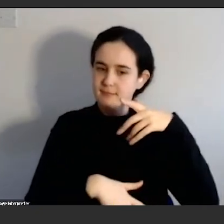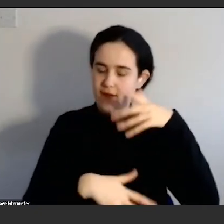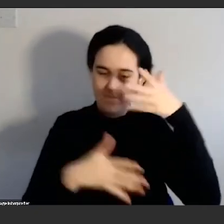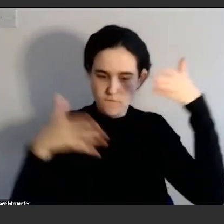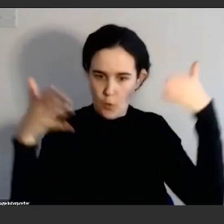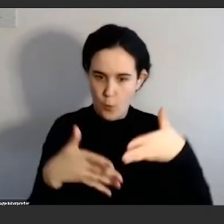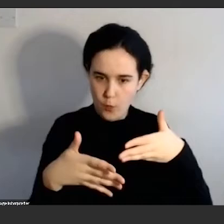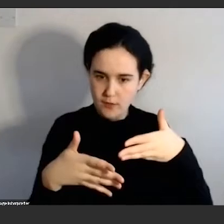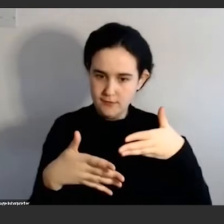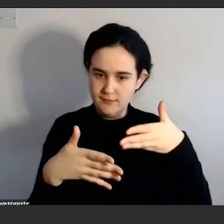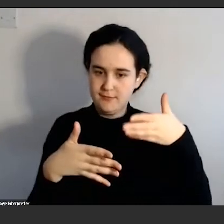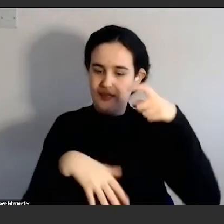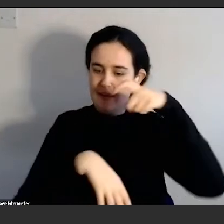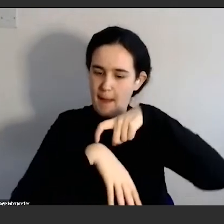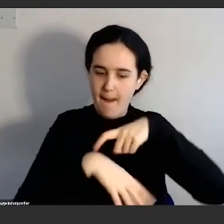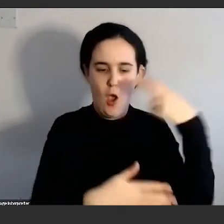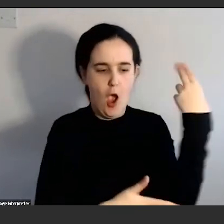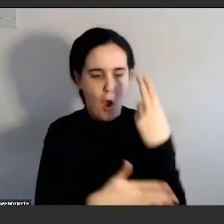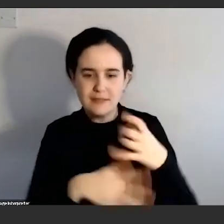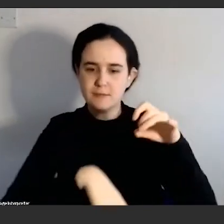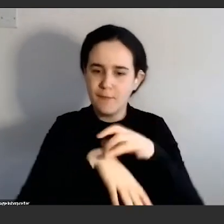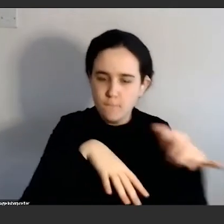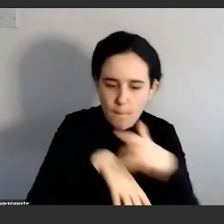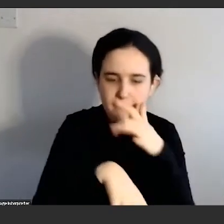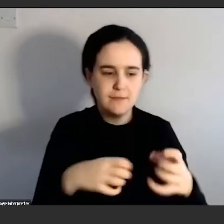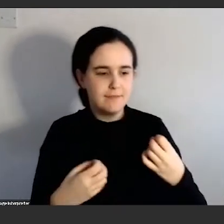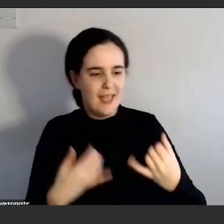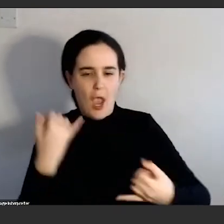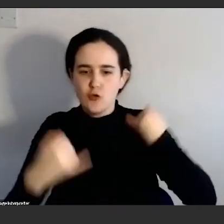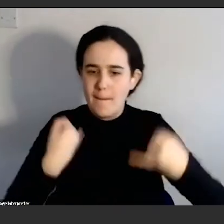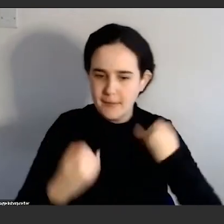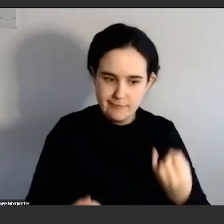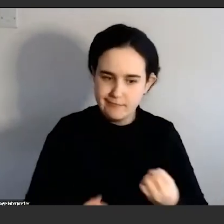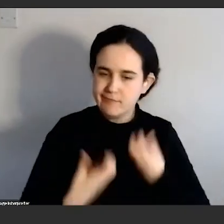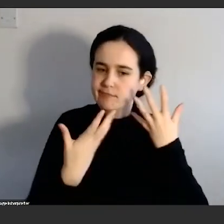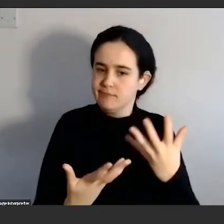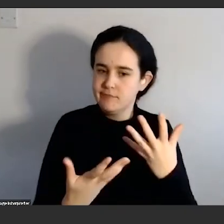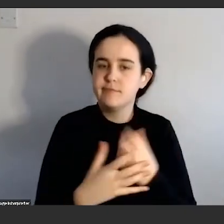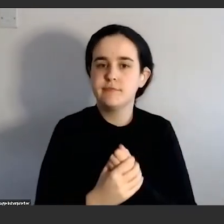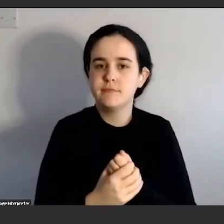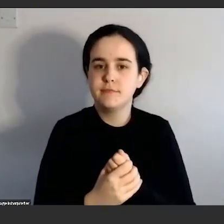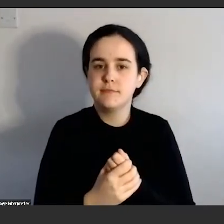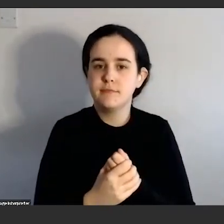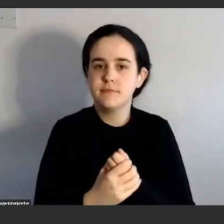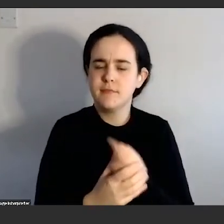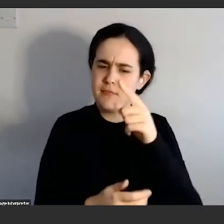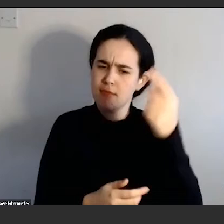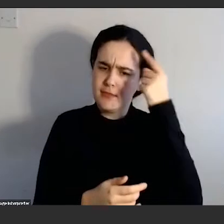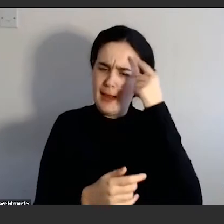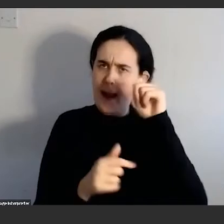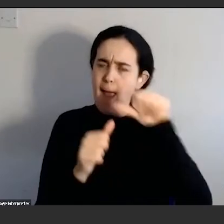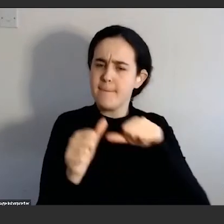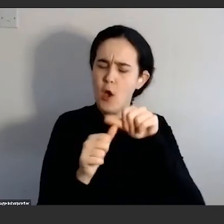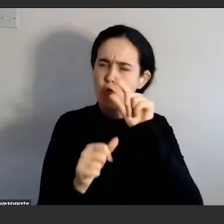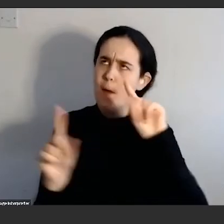thinking, what is the best performance that I can do? Do you feel that responsibility? Is there one? את מרגישה